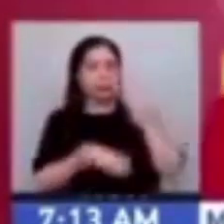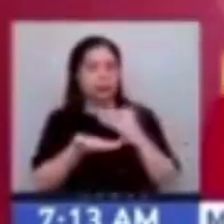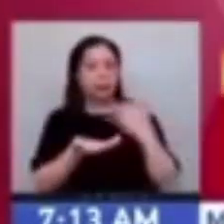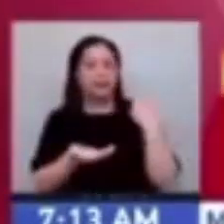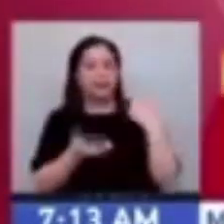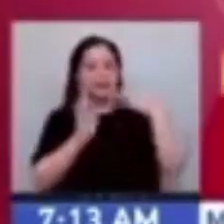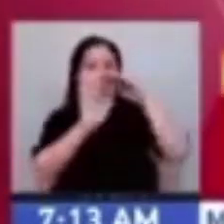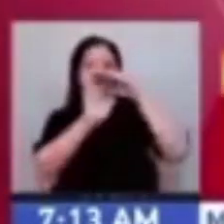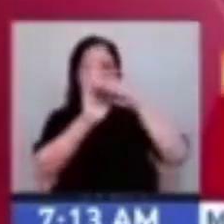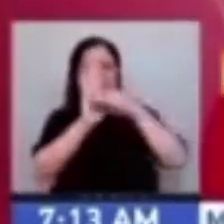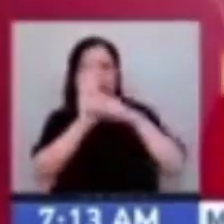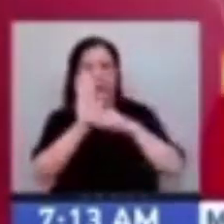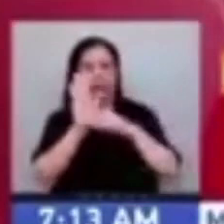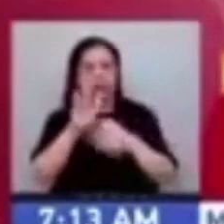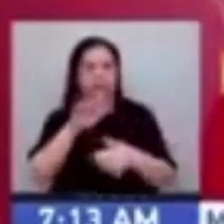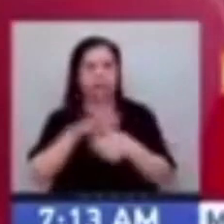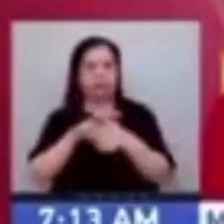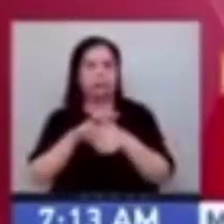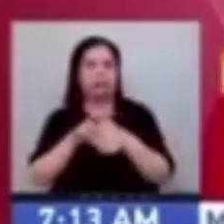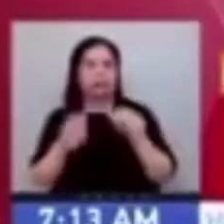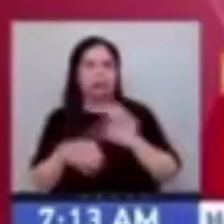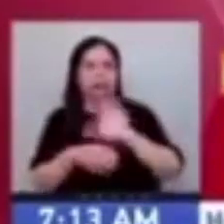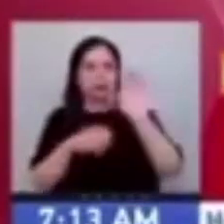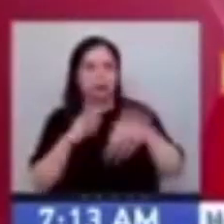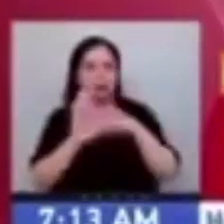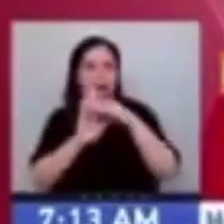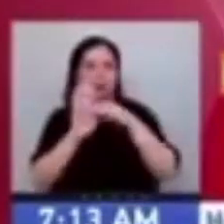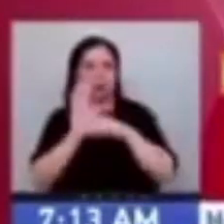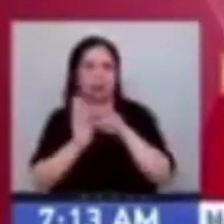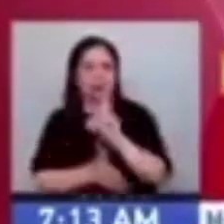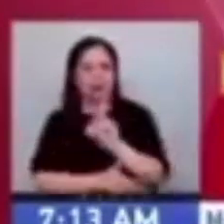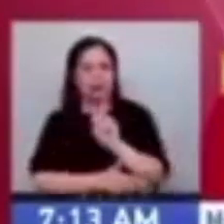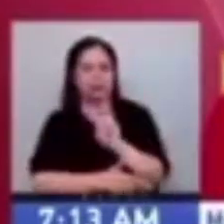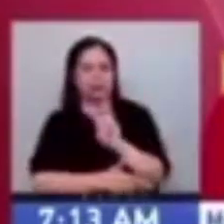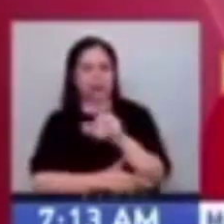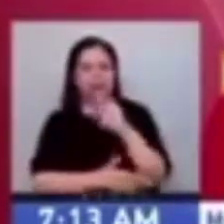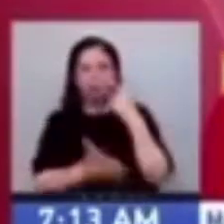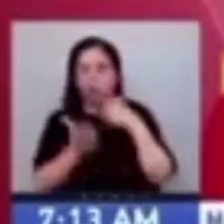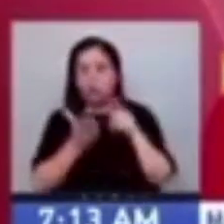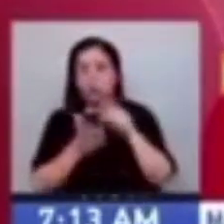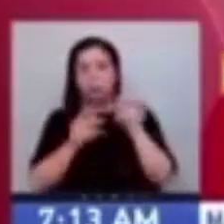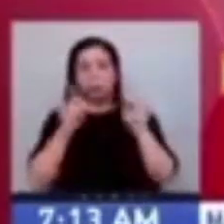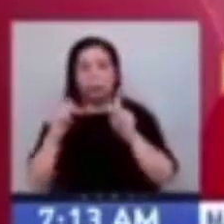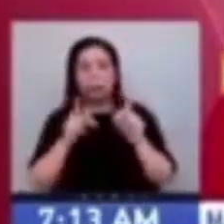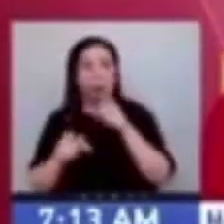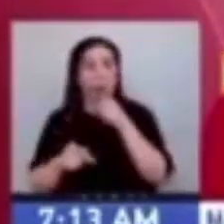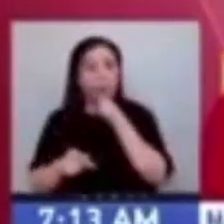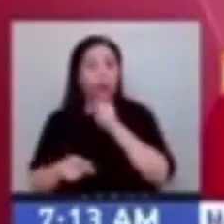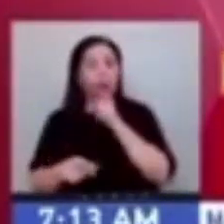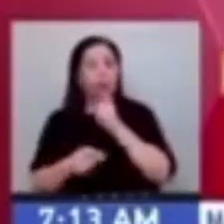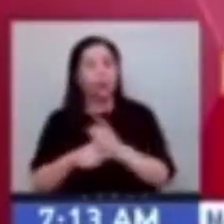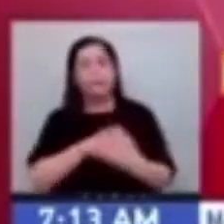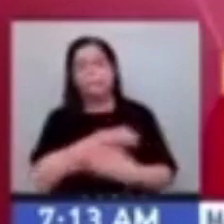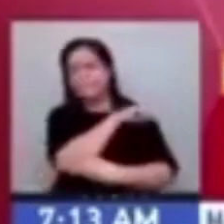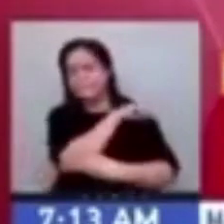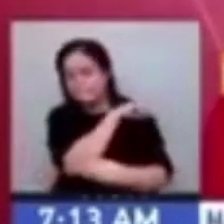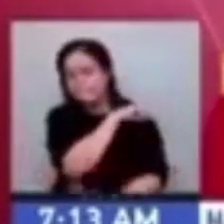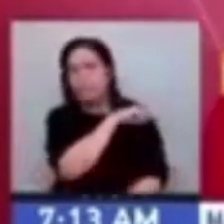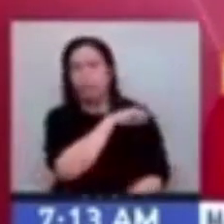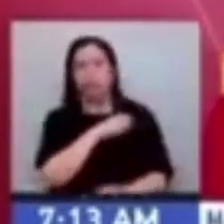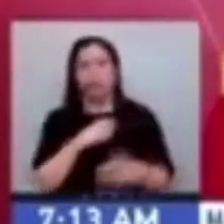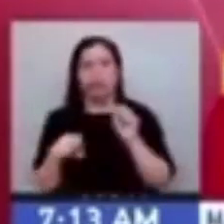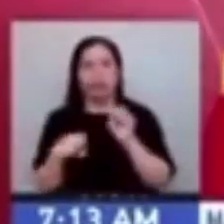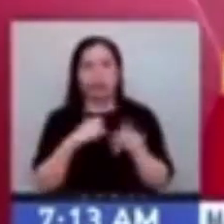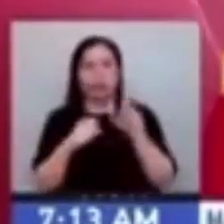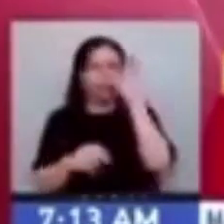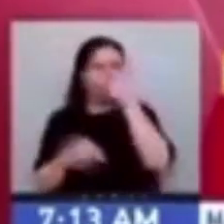parang lalabas na master list ng DSWD para ma-identify yung kababayan nating mahihirap. Kaya po, bukod dun sa paghahanap ng